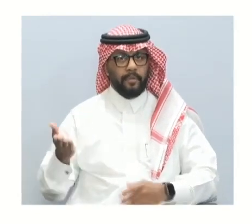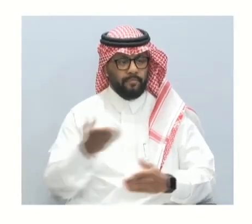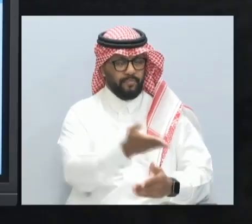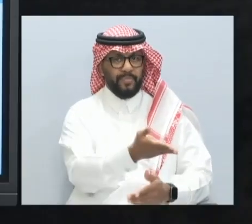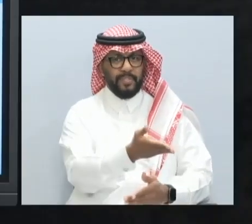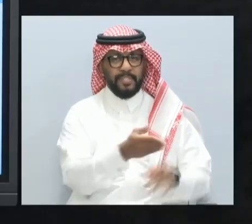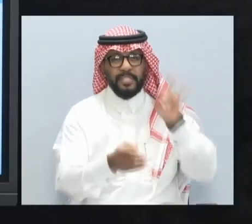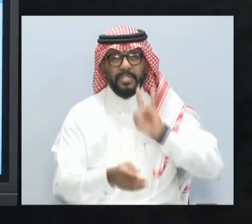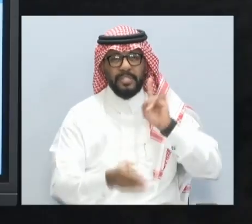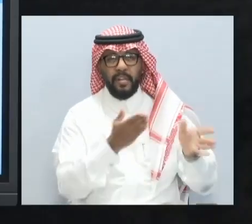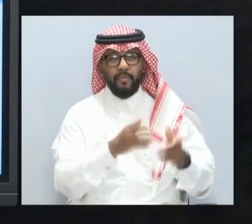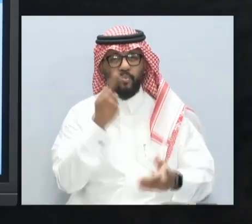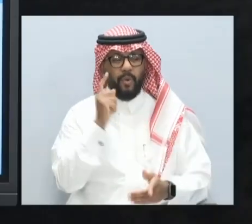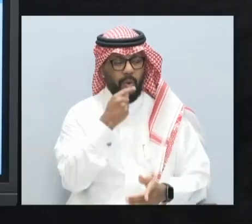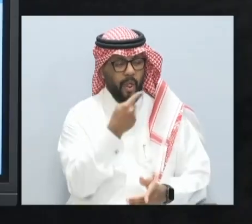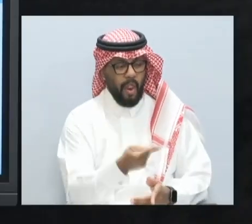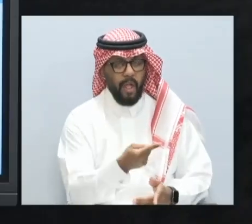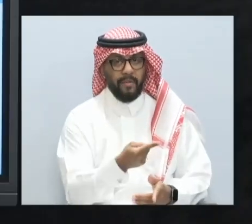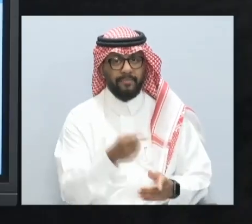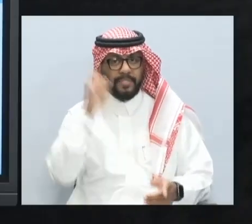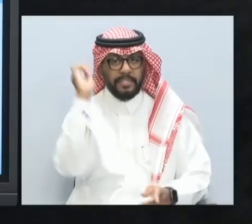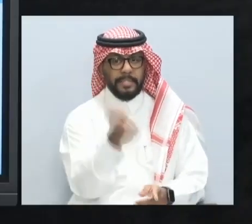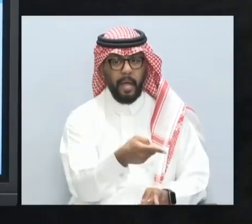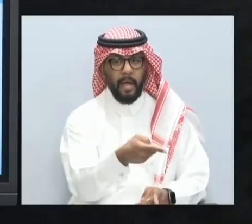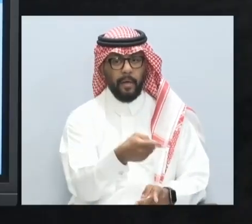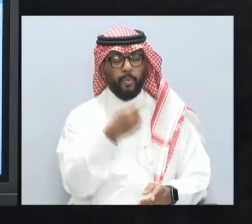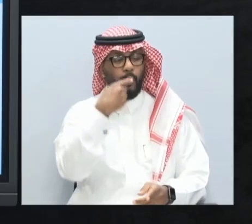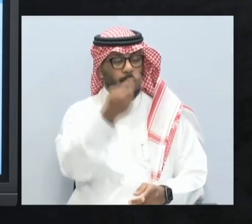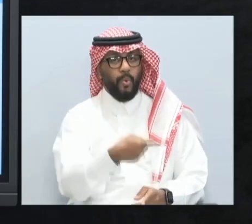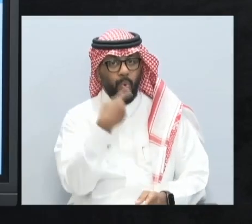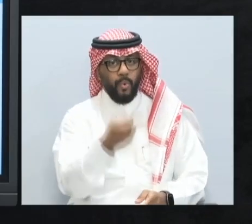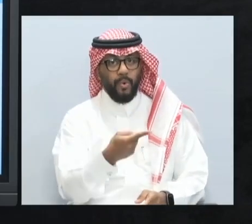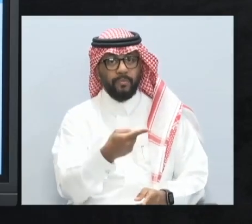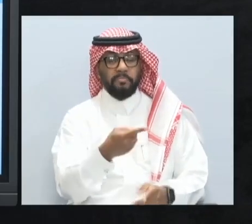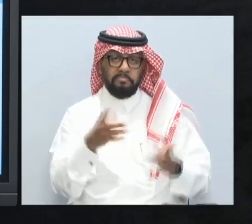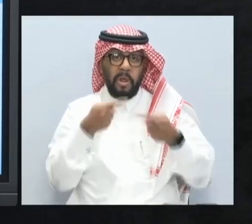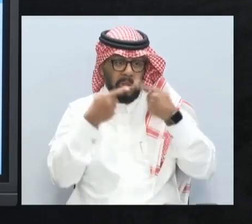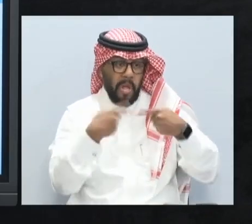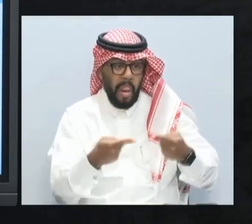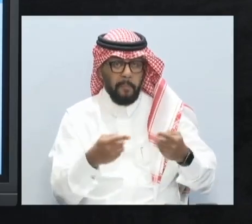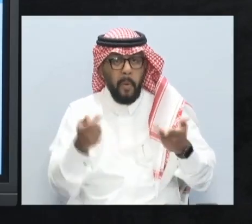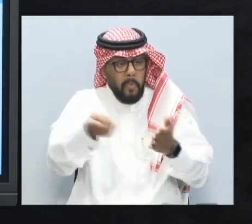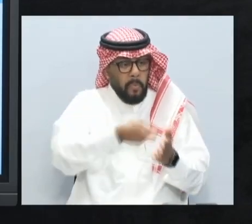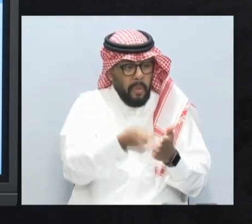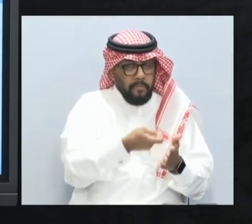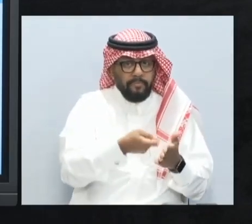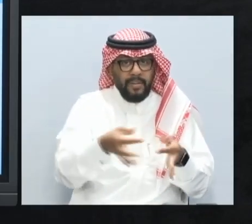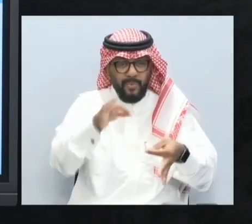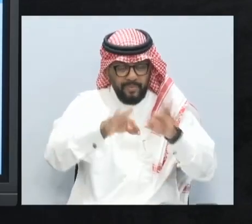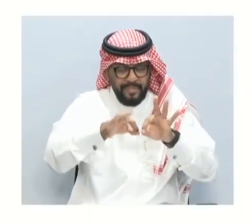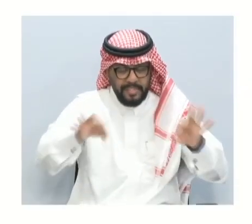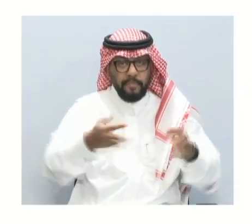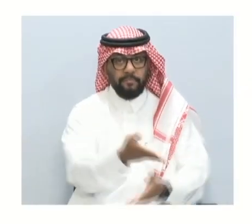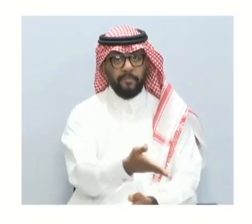ورقى وكلام هذا العقد والرقى والكلام اما ان تكون ملفوظ واما ان تكون مكتوبه طيب ما